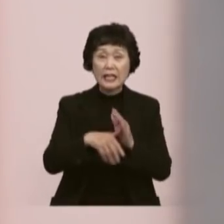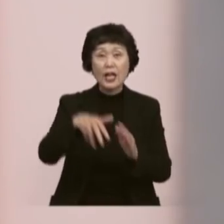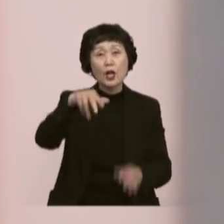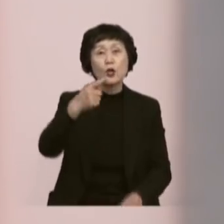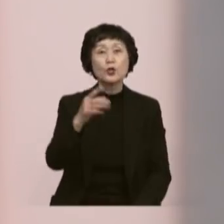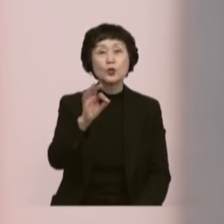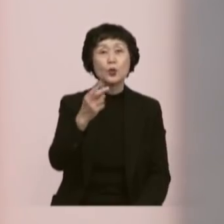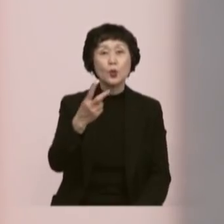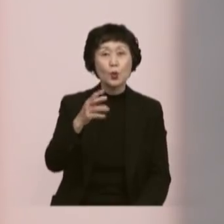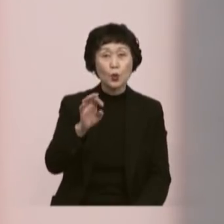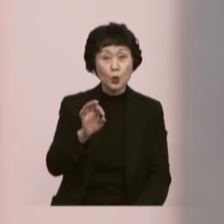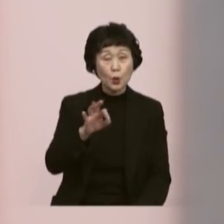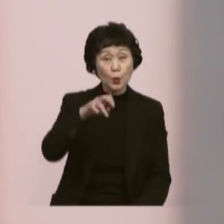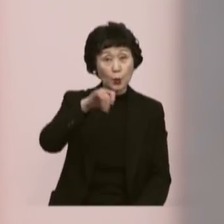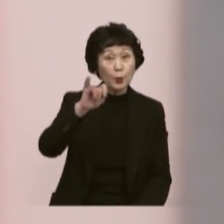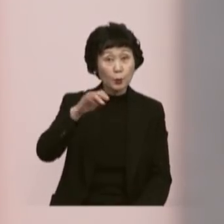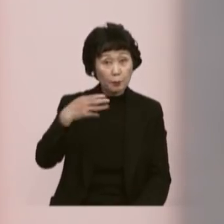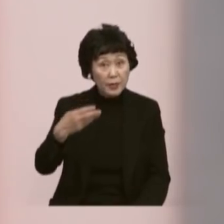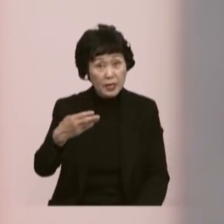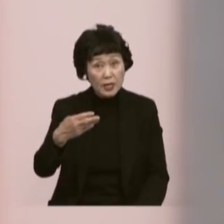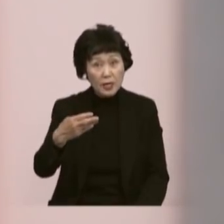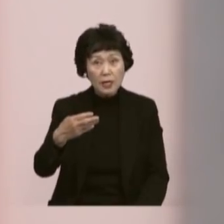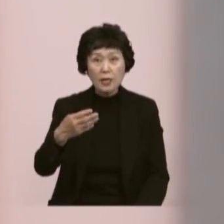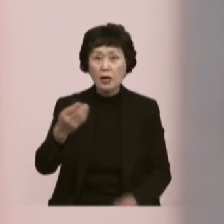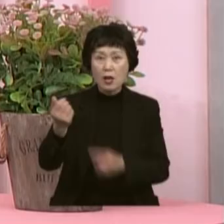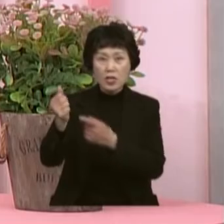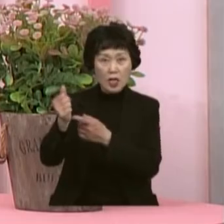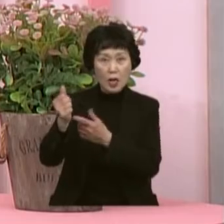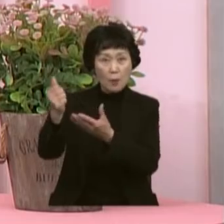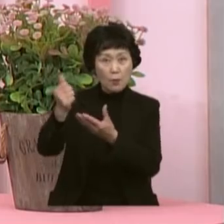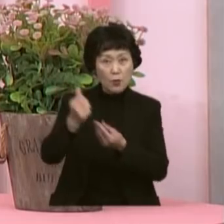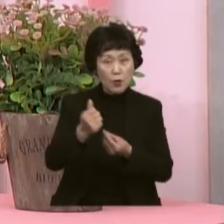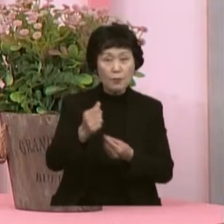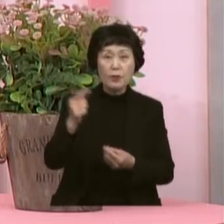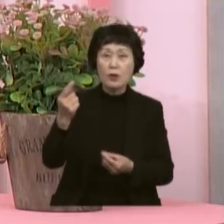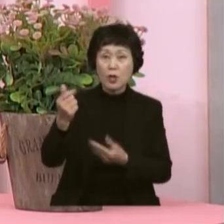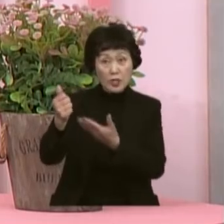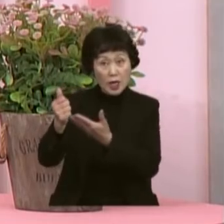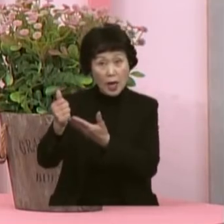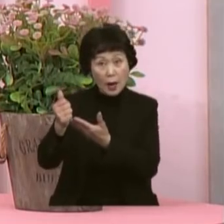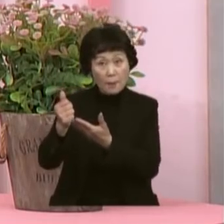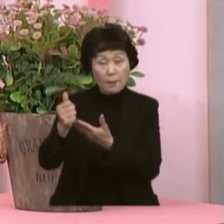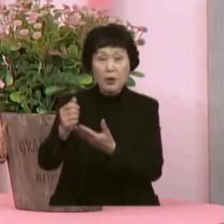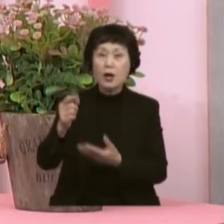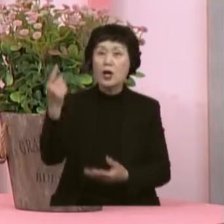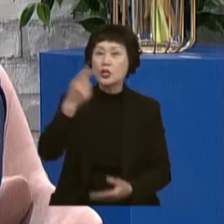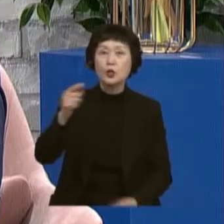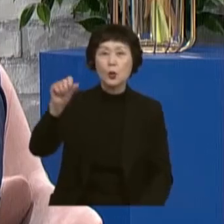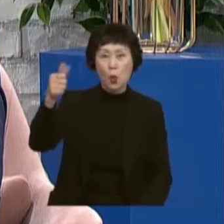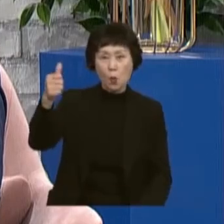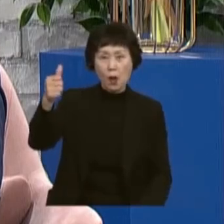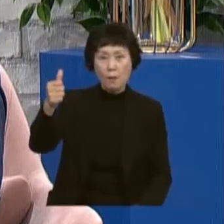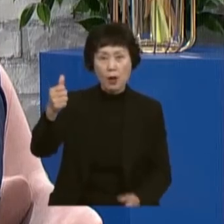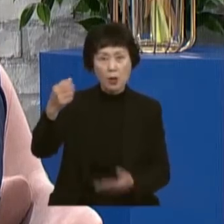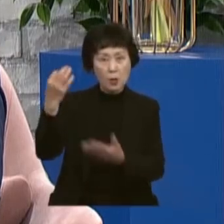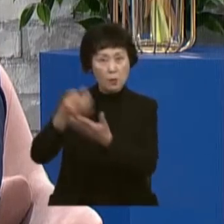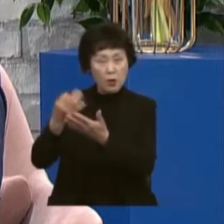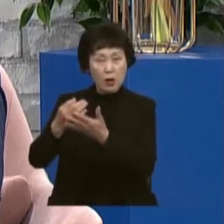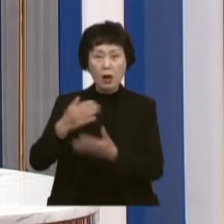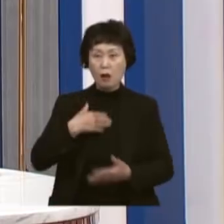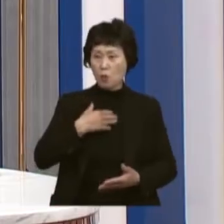레코딩을 막 한대요. 그래서 조용필이 얼마인데 1,500만 원이래요. 아 그럼 나도 1,500이야. 몰라. 아 이유가